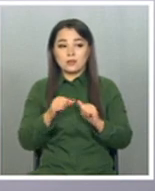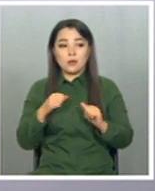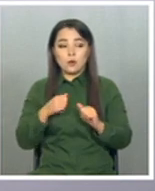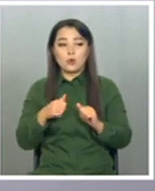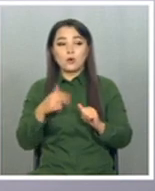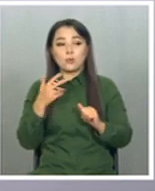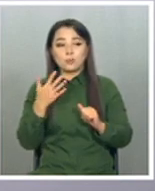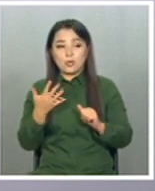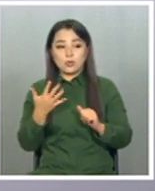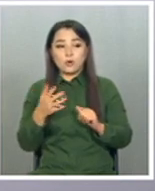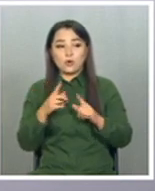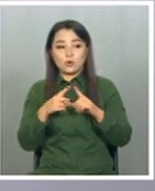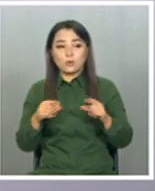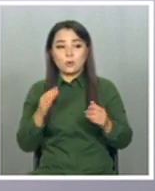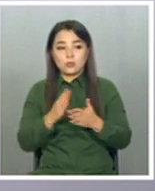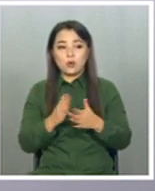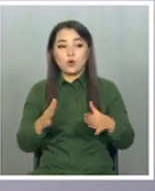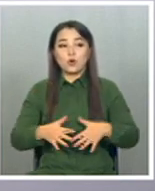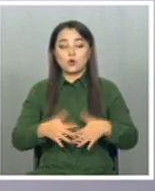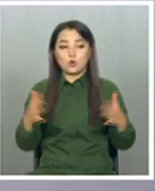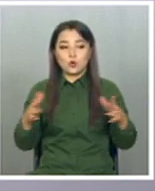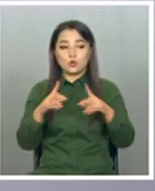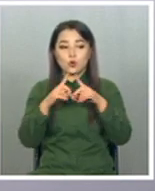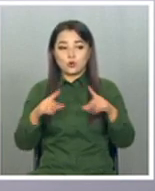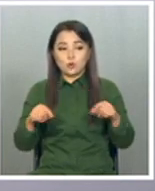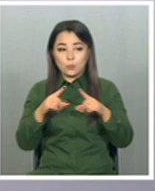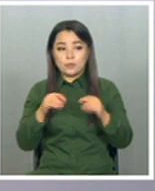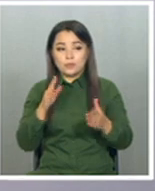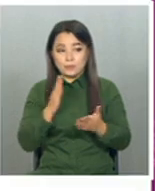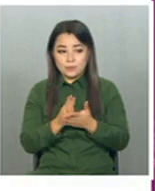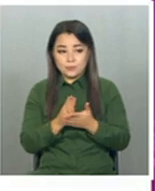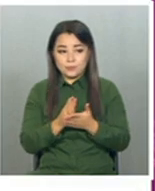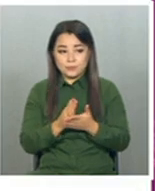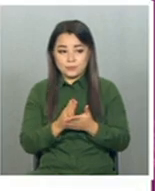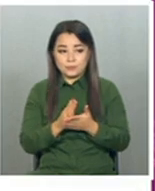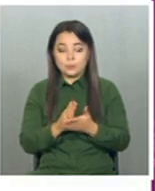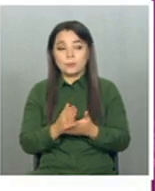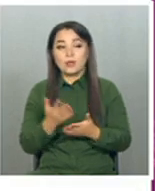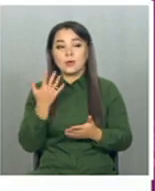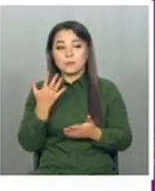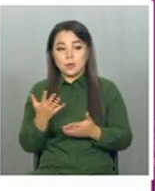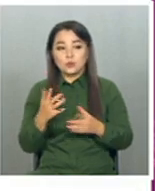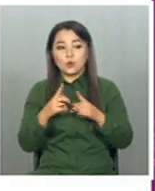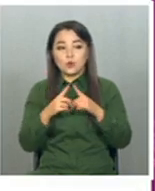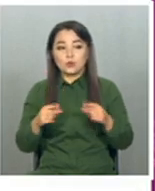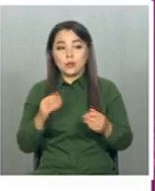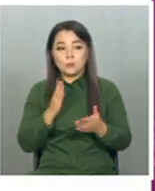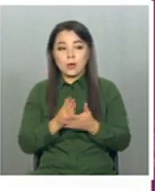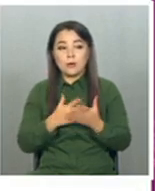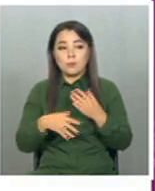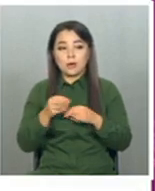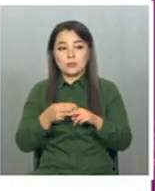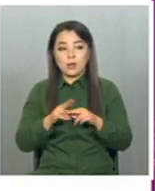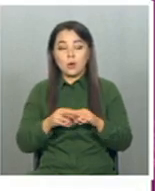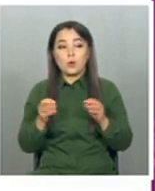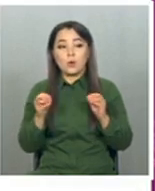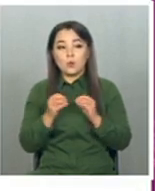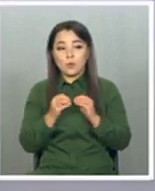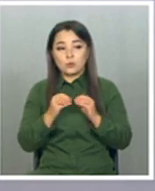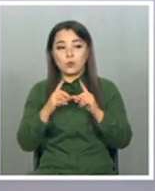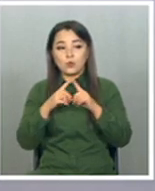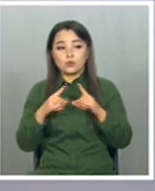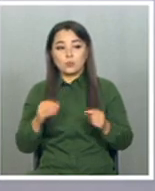бұрыш және мынау үлкен үш бұрыштар бар, е? Осындай үлкен үш бұрыштан бізде 5 үш бұрыш бар, сонда барлығы 13 бұрыш болады